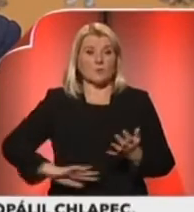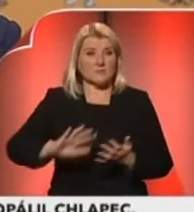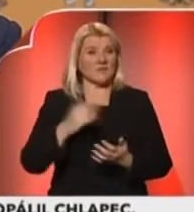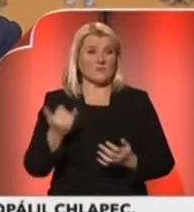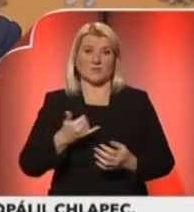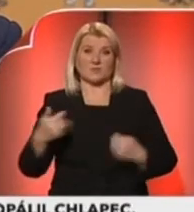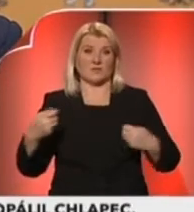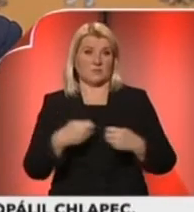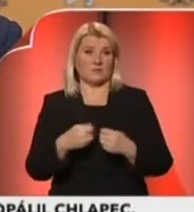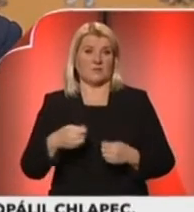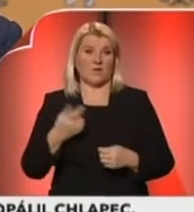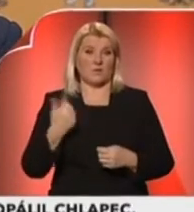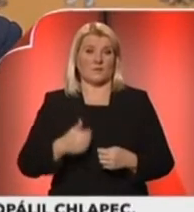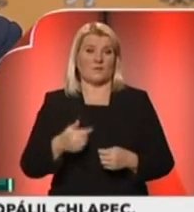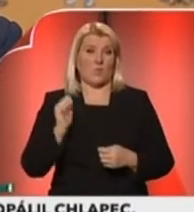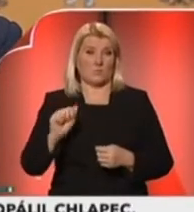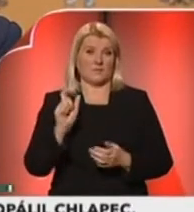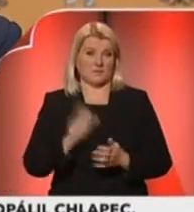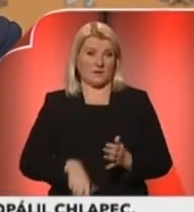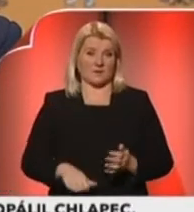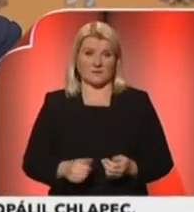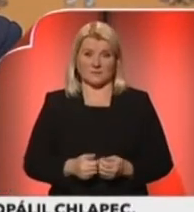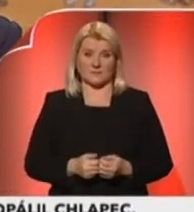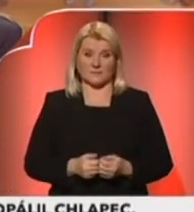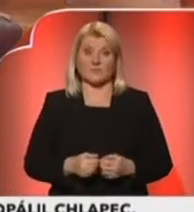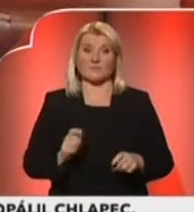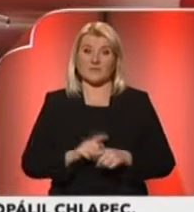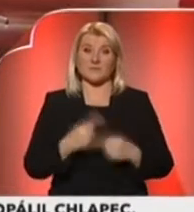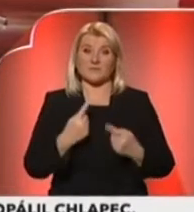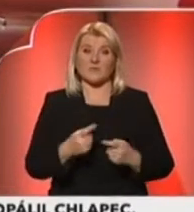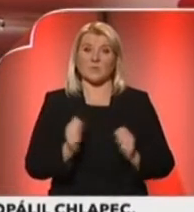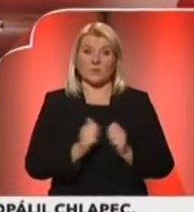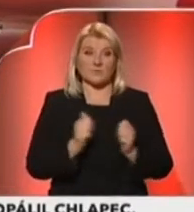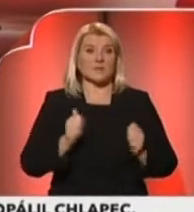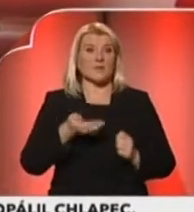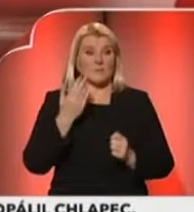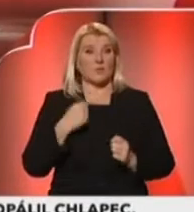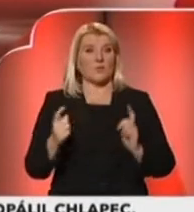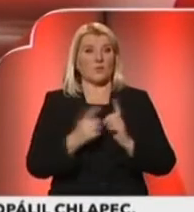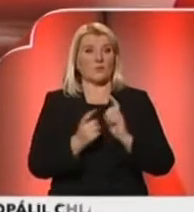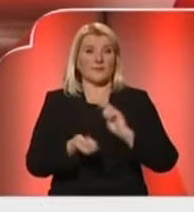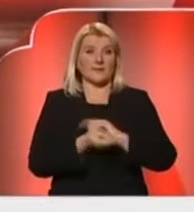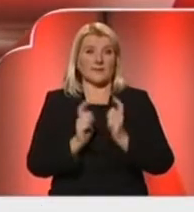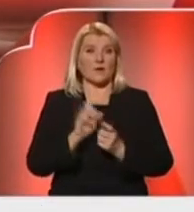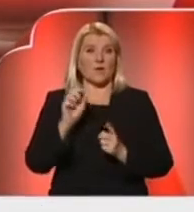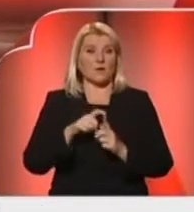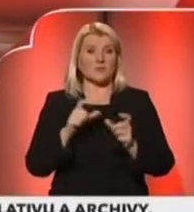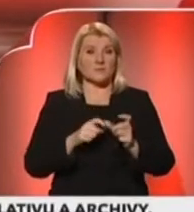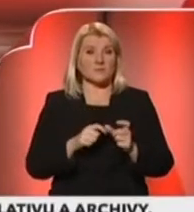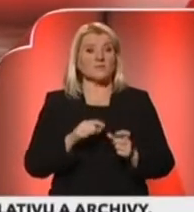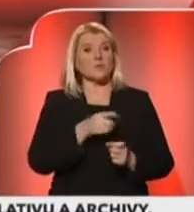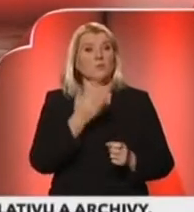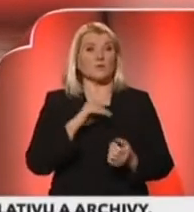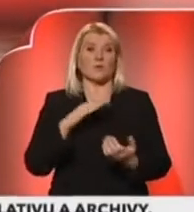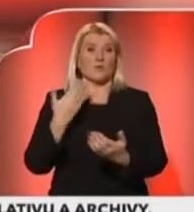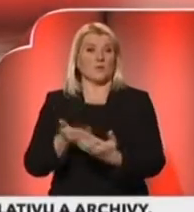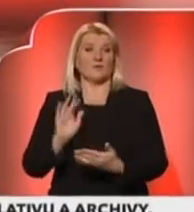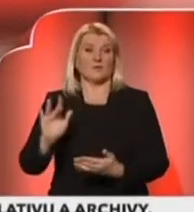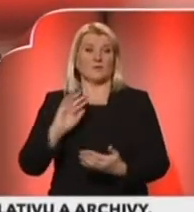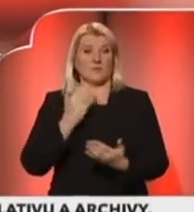levicí, to znamená s komunistickou stranou. Sám jste potvrzoval, že jste ale jednali s ODS, co jste občanským demokratům nabízeli?